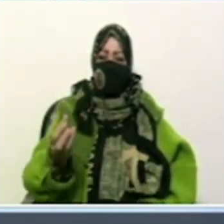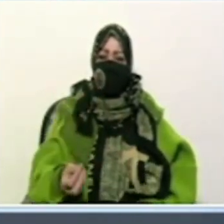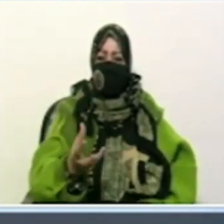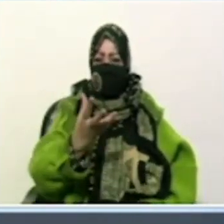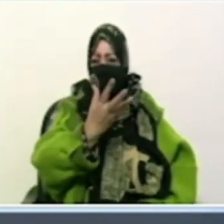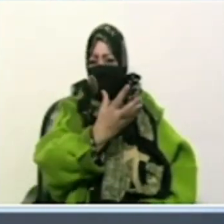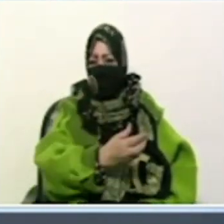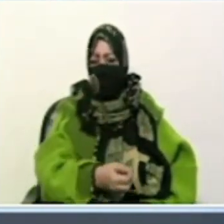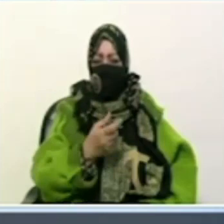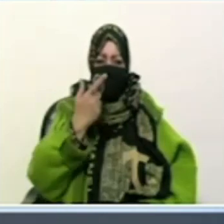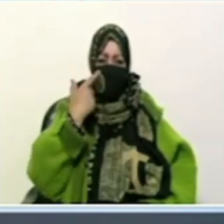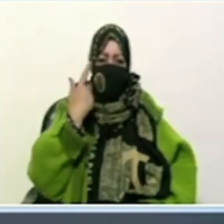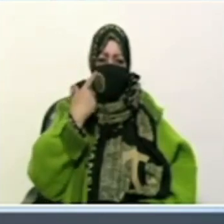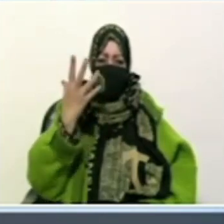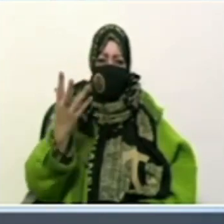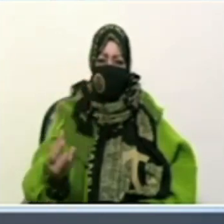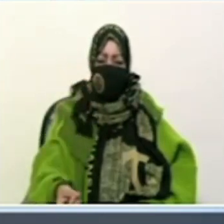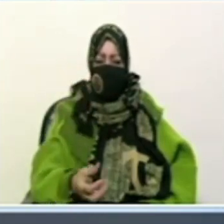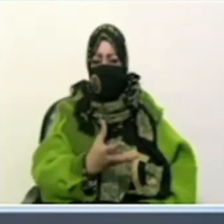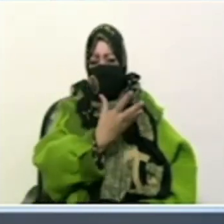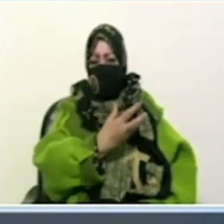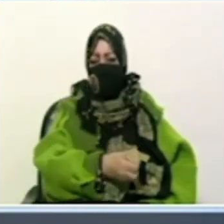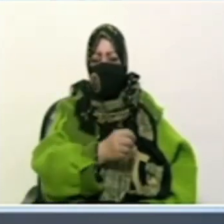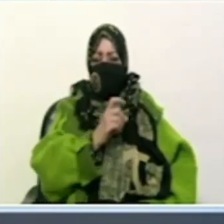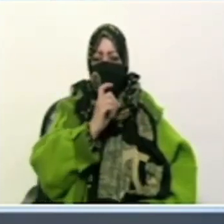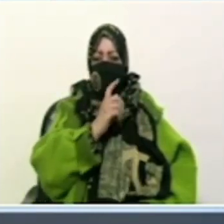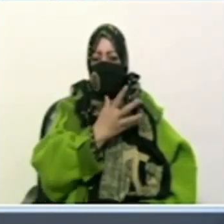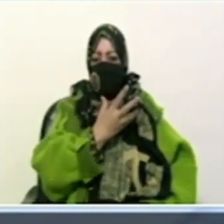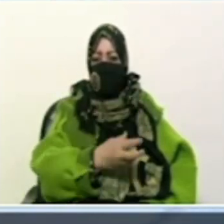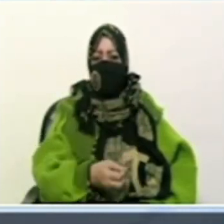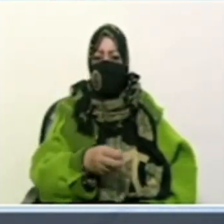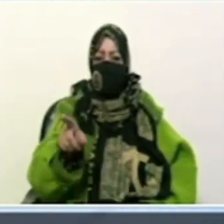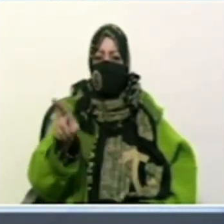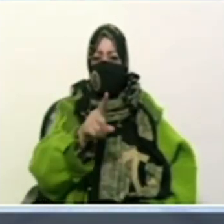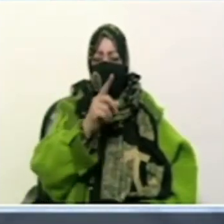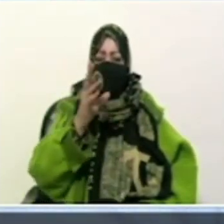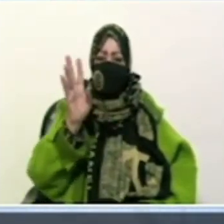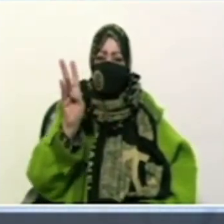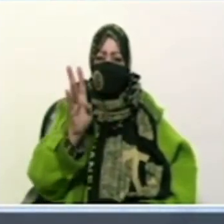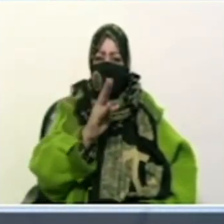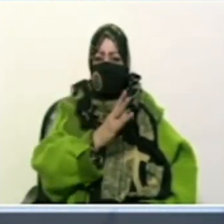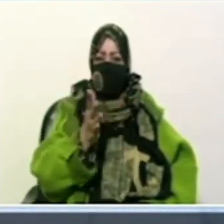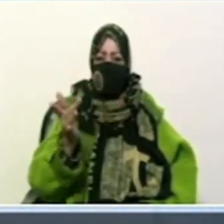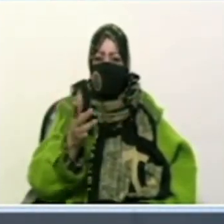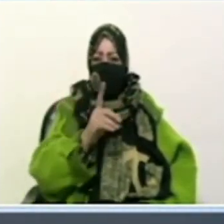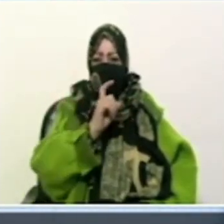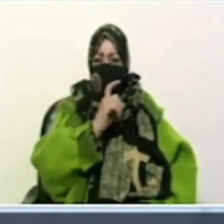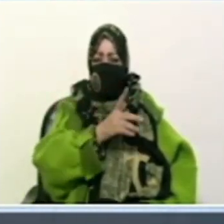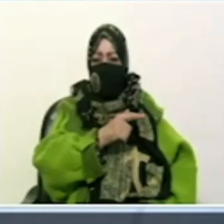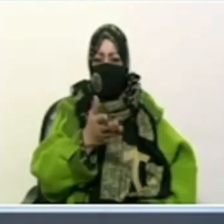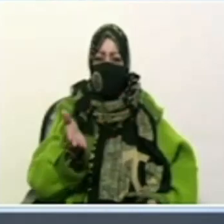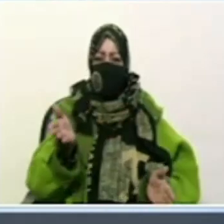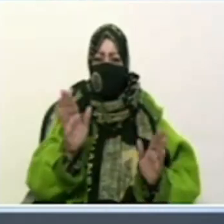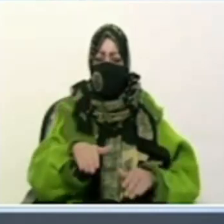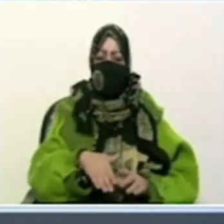قال وأنطلبهم بقسمة التركة فيتهربوا مني تهربوا من الواقع فما الحكم في ذلك هنا